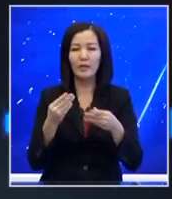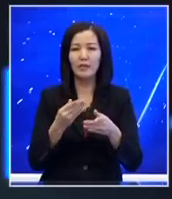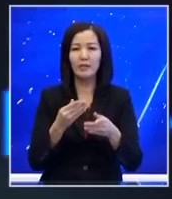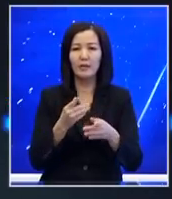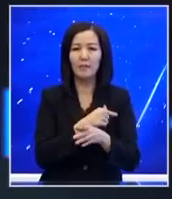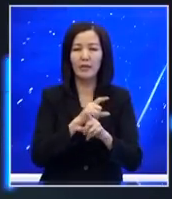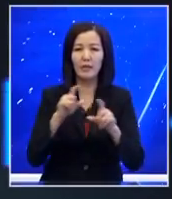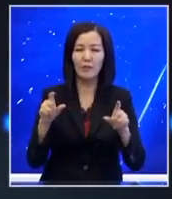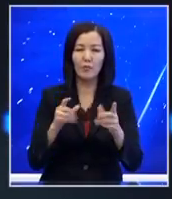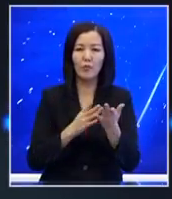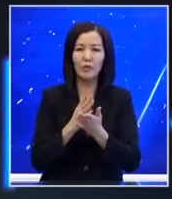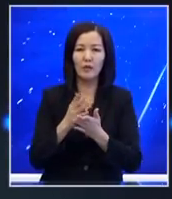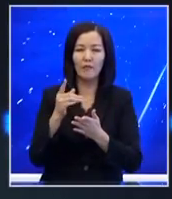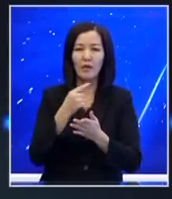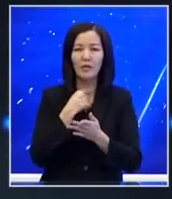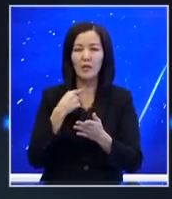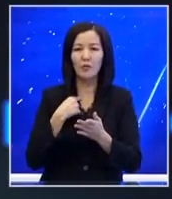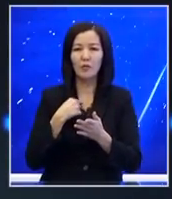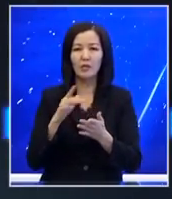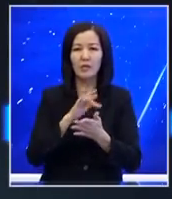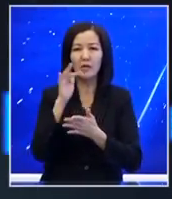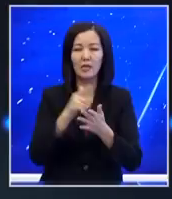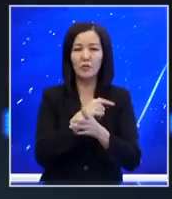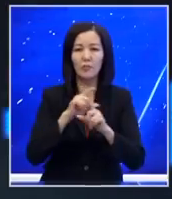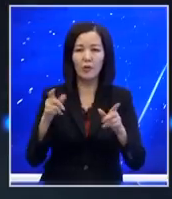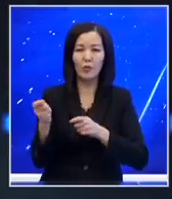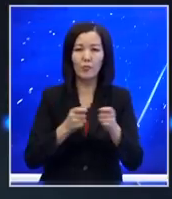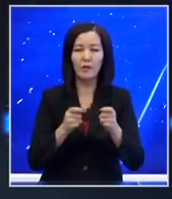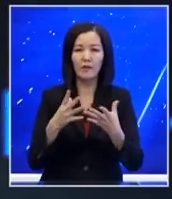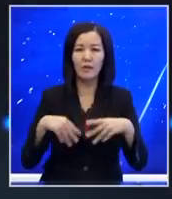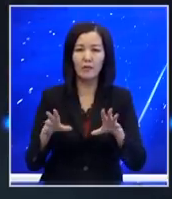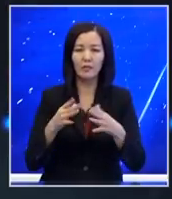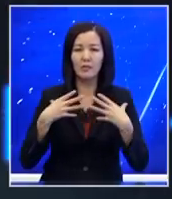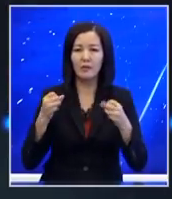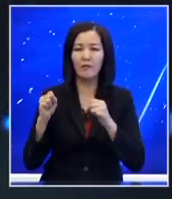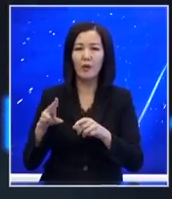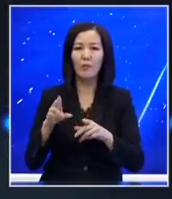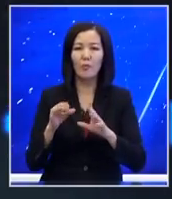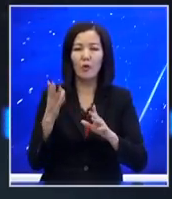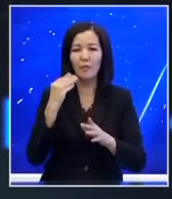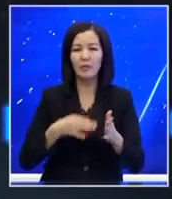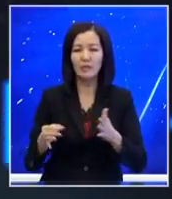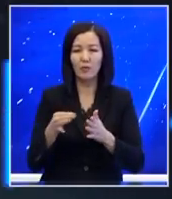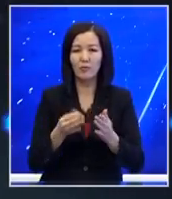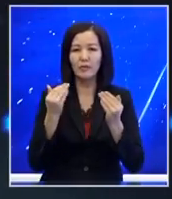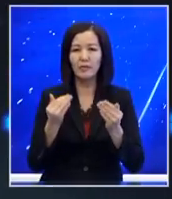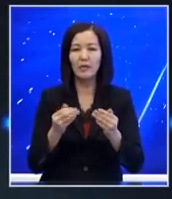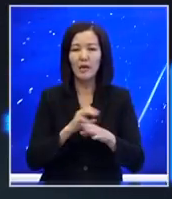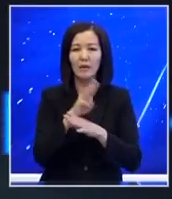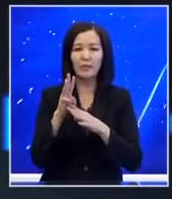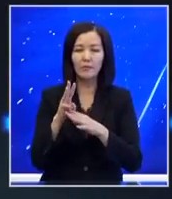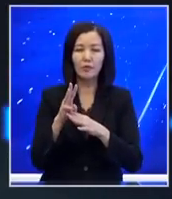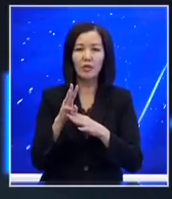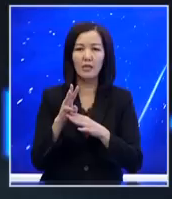медицинских работников Талдыкурганской городской больницы и Управления общественного здравоохранения по Алматинской области для обеспечения